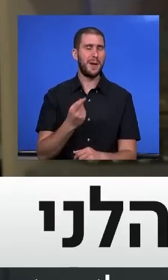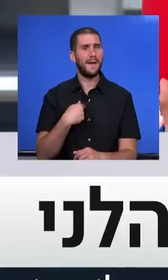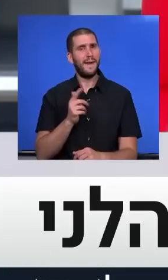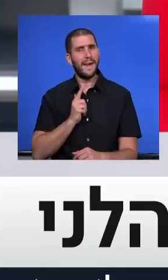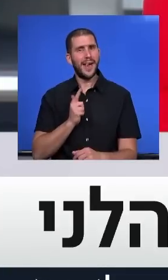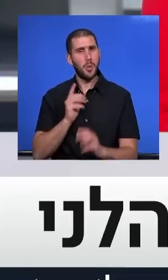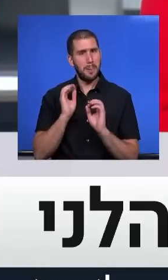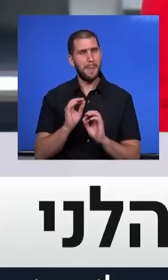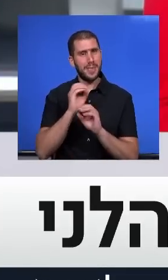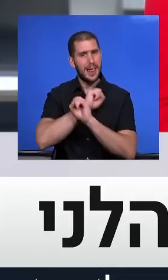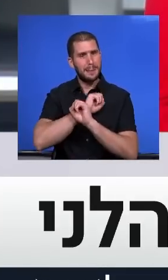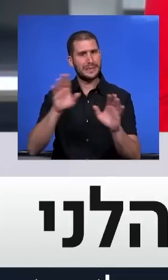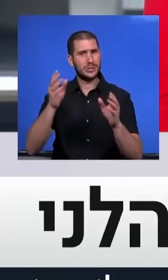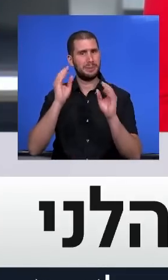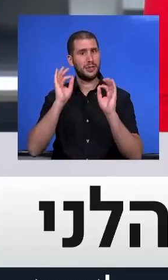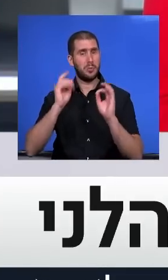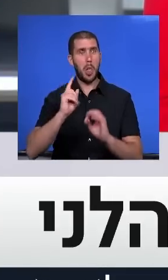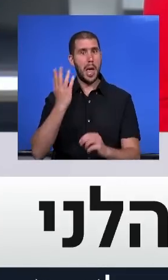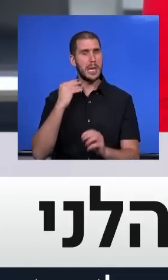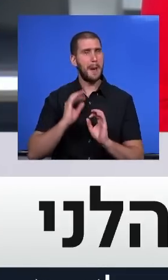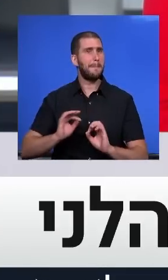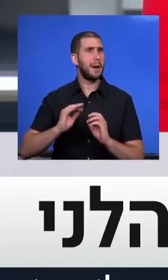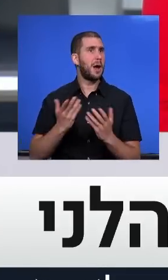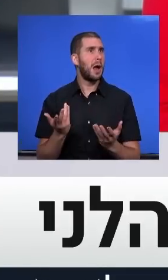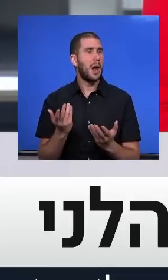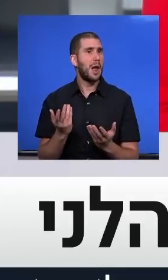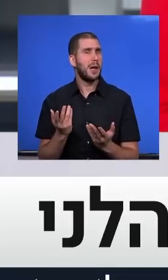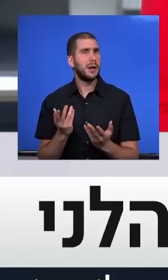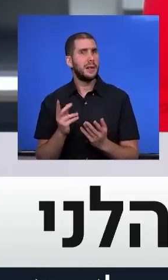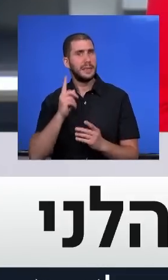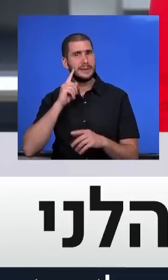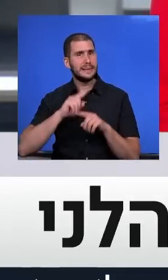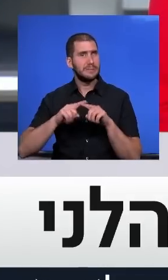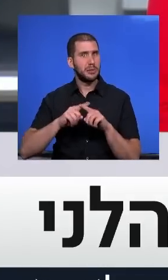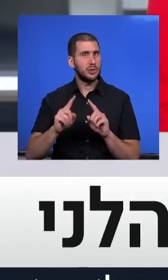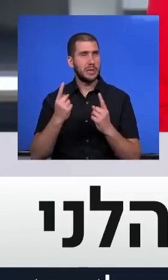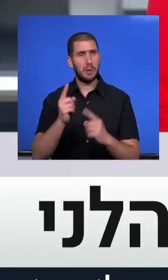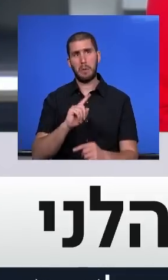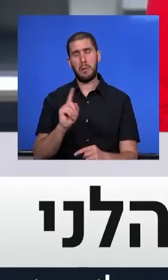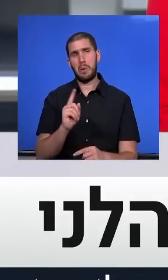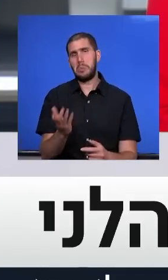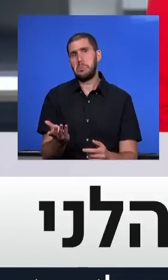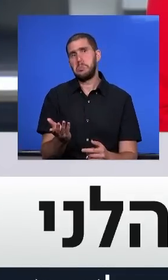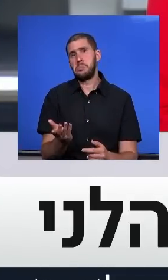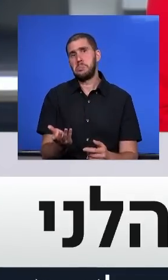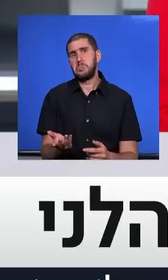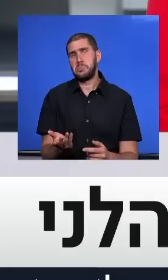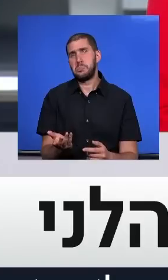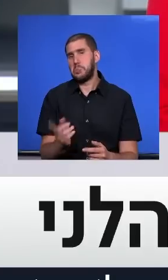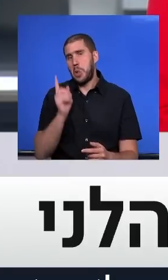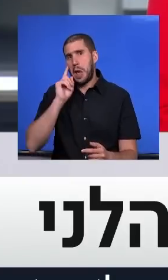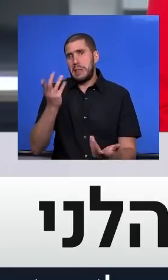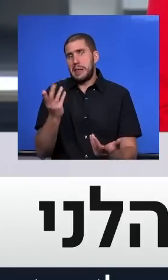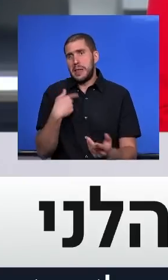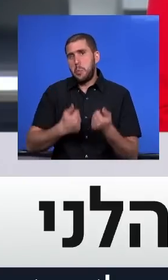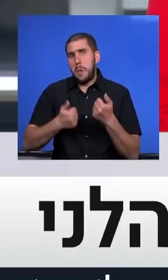כאן גם להודעה, לא היה לך שום איתות שזה מגיע, אתה אומר. לא ידעתי שאני